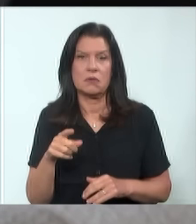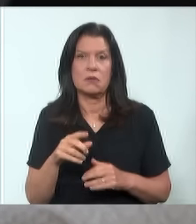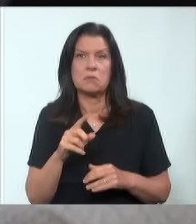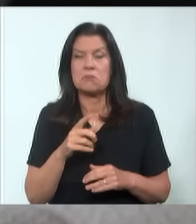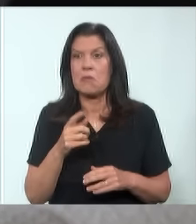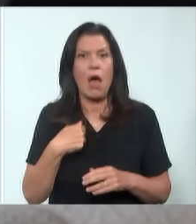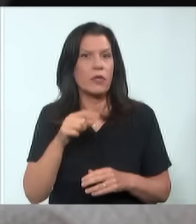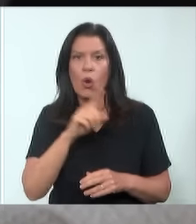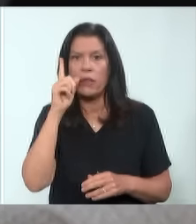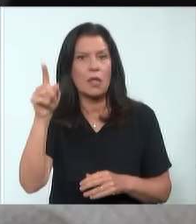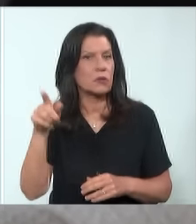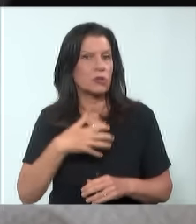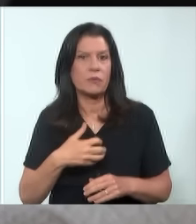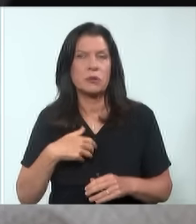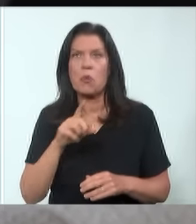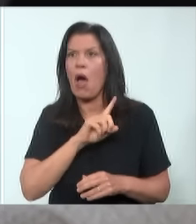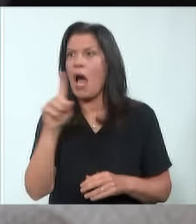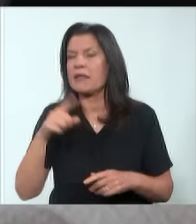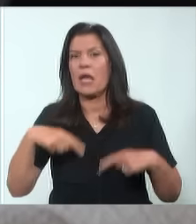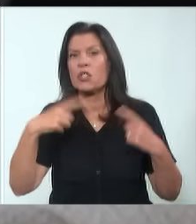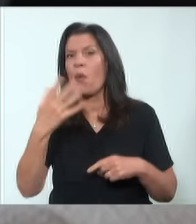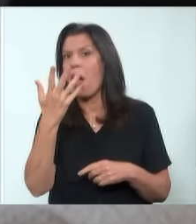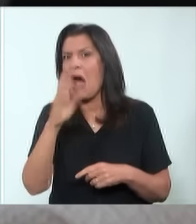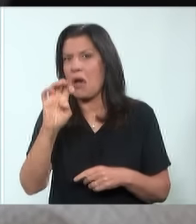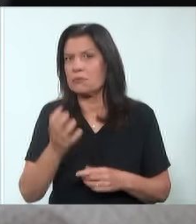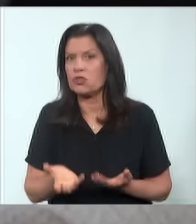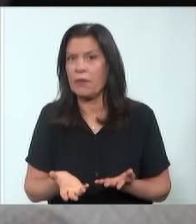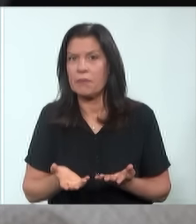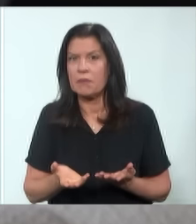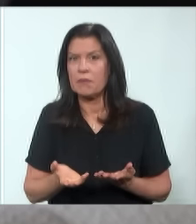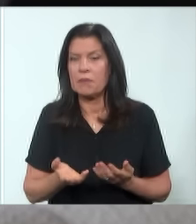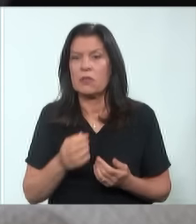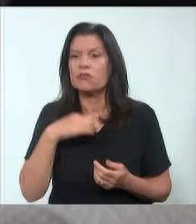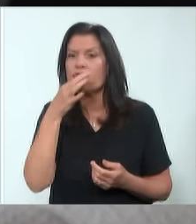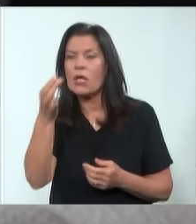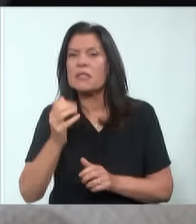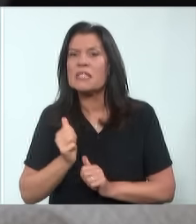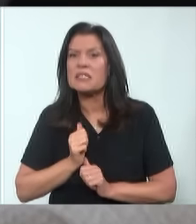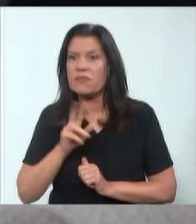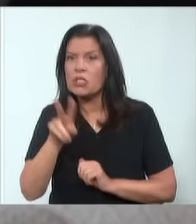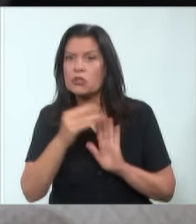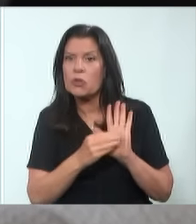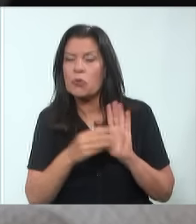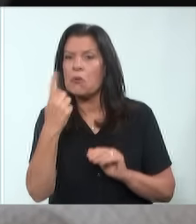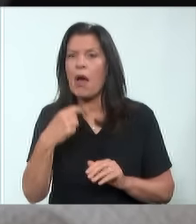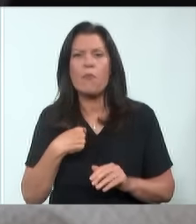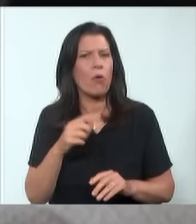שהיא פצועה. כששאלתי את הצבא ממה שיש להם נתונים וכולי, אמרו לי שהיא לא פצועה.